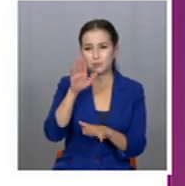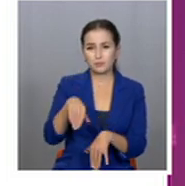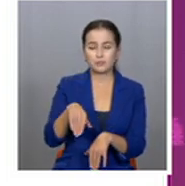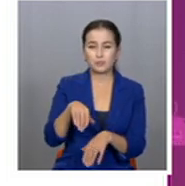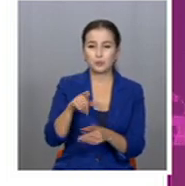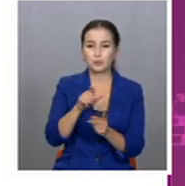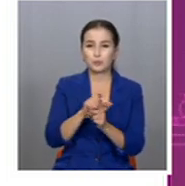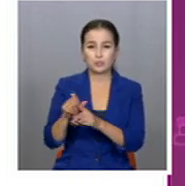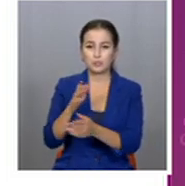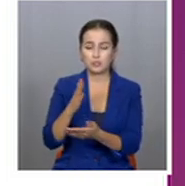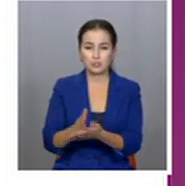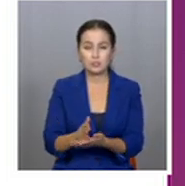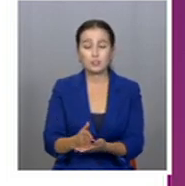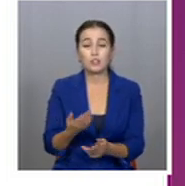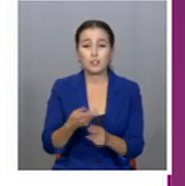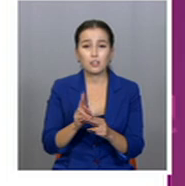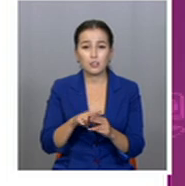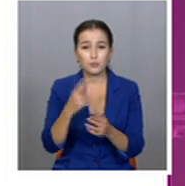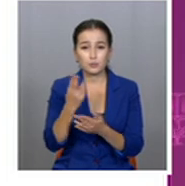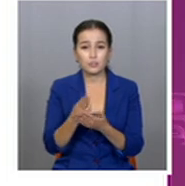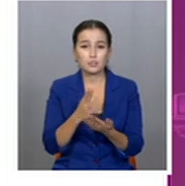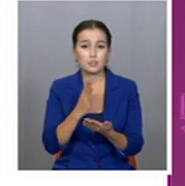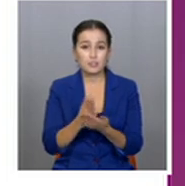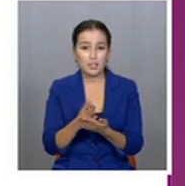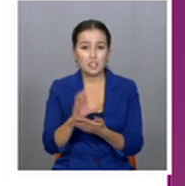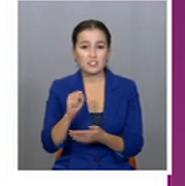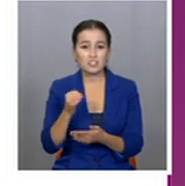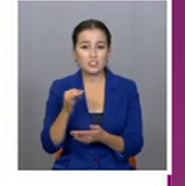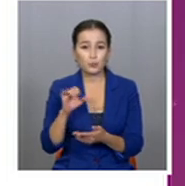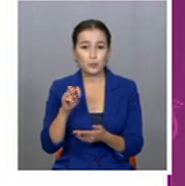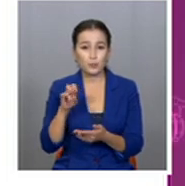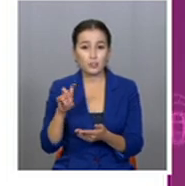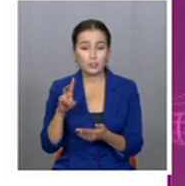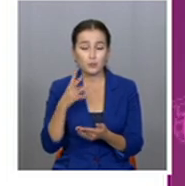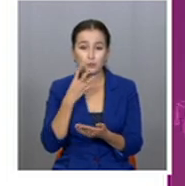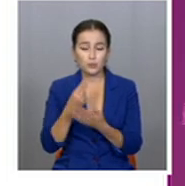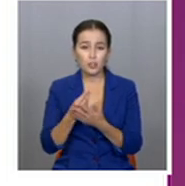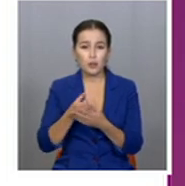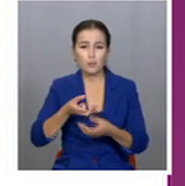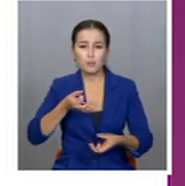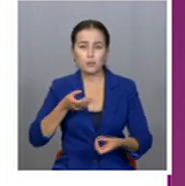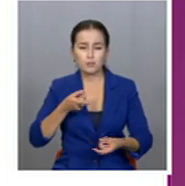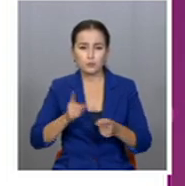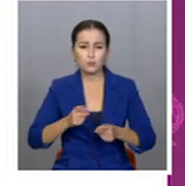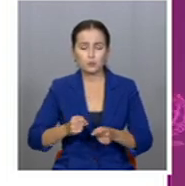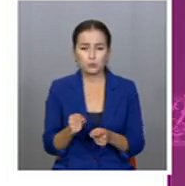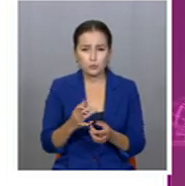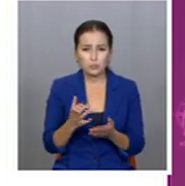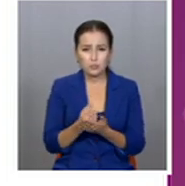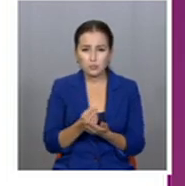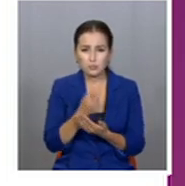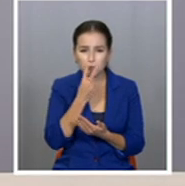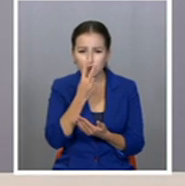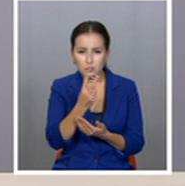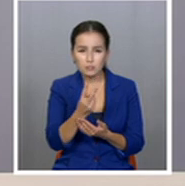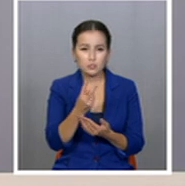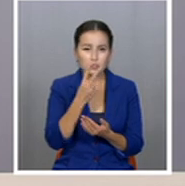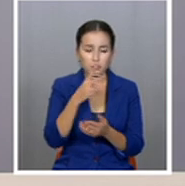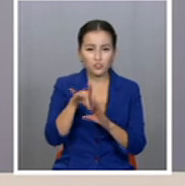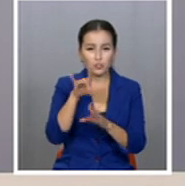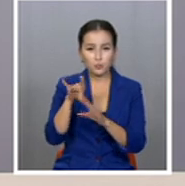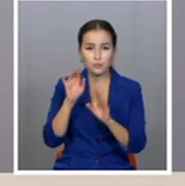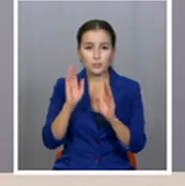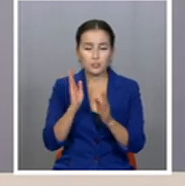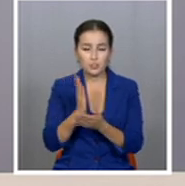суреттейді. Осылайша Сәкен Сейфуллиннің адал достың дауға өте сын көзбен қарайтынын байқадық.